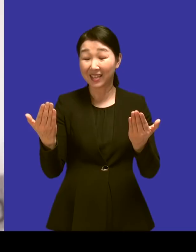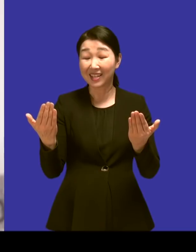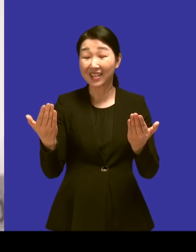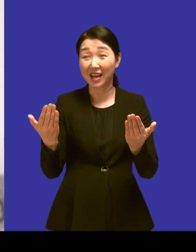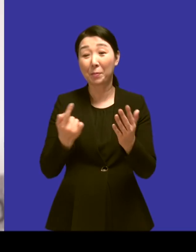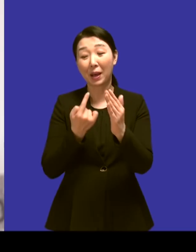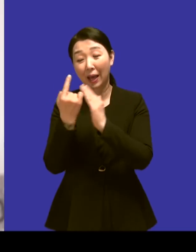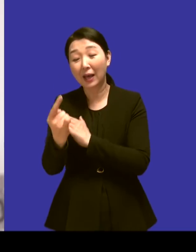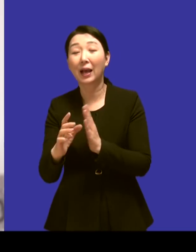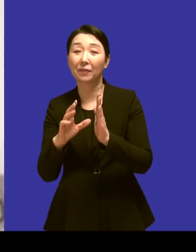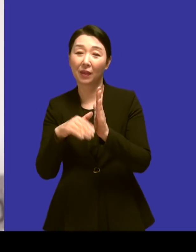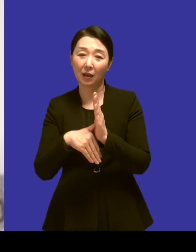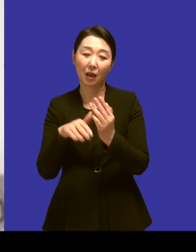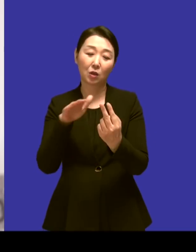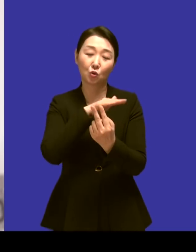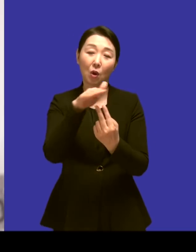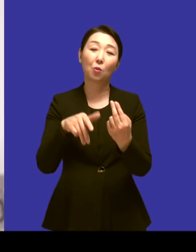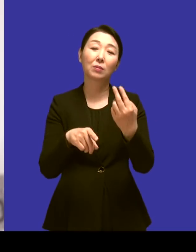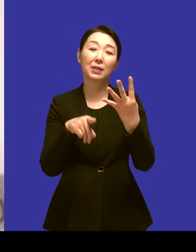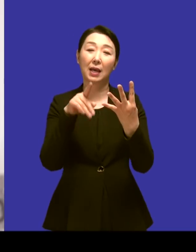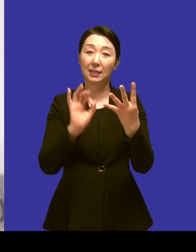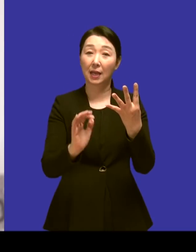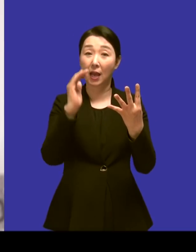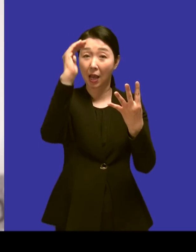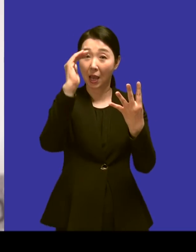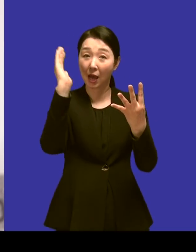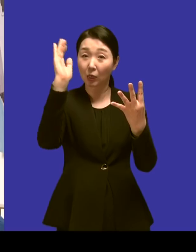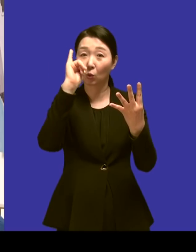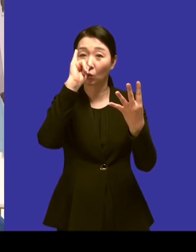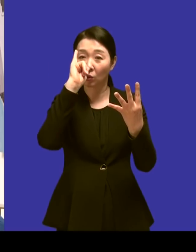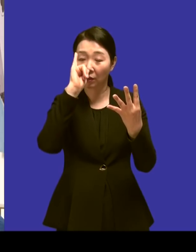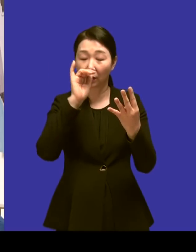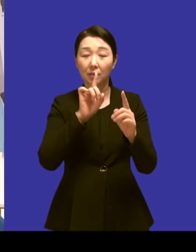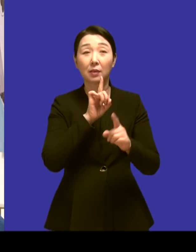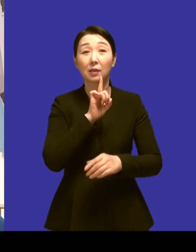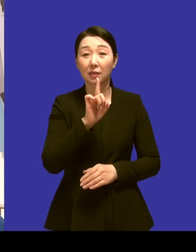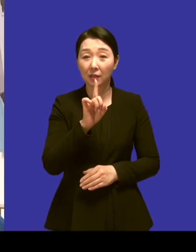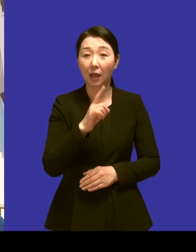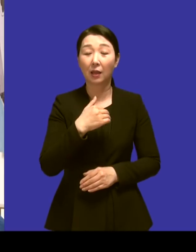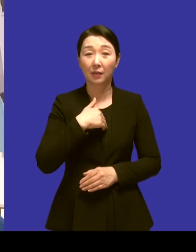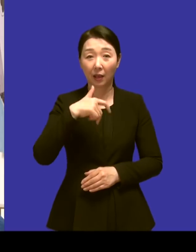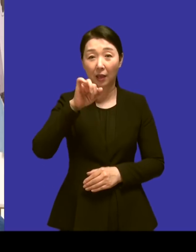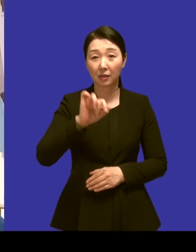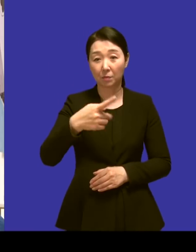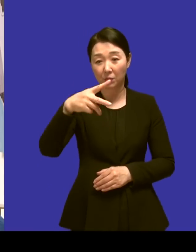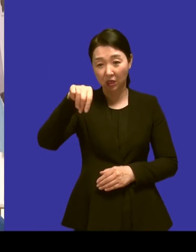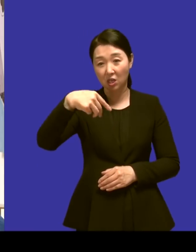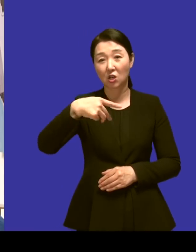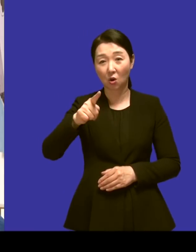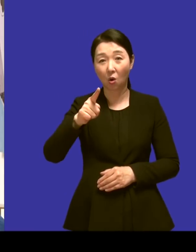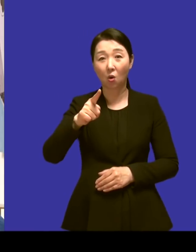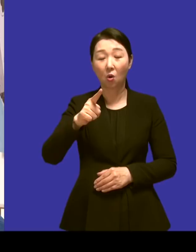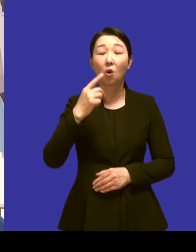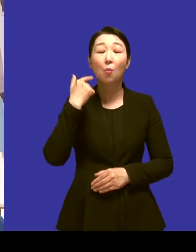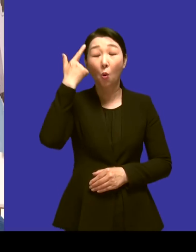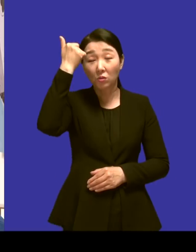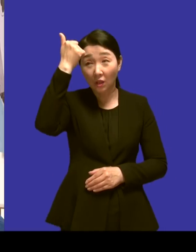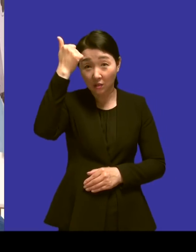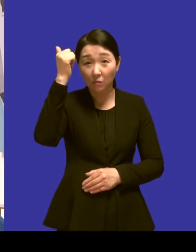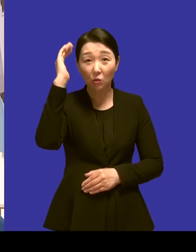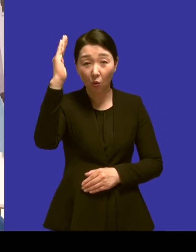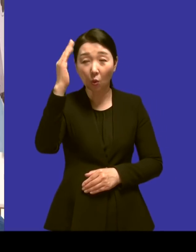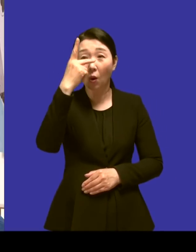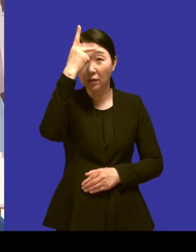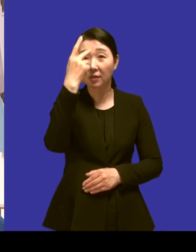목사님께서 요한복음 4장으로 설교를 해주시고 네. 그날 집에 와서 제가 읽었던 팀 켈러 목사님 책에 갑자기 사마리아 여인에 대해서 네. 갑자기